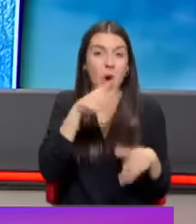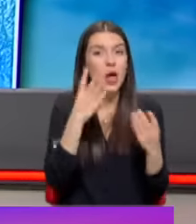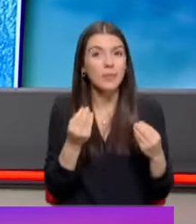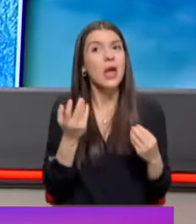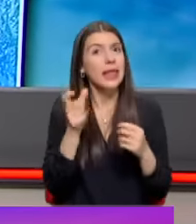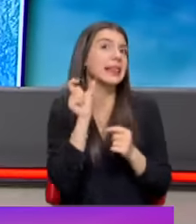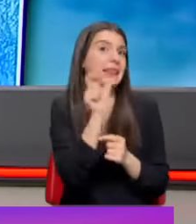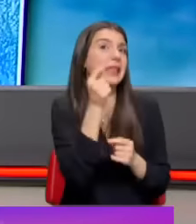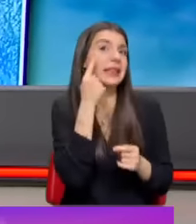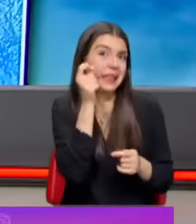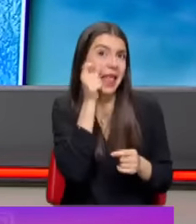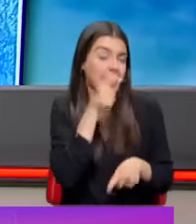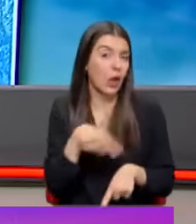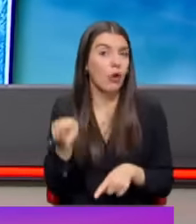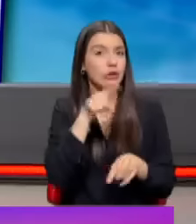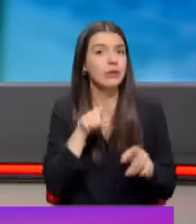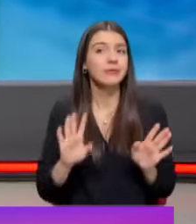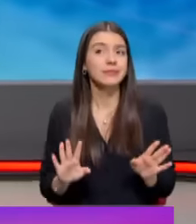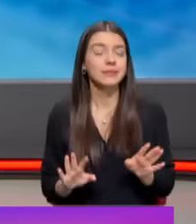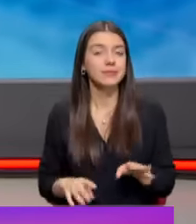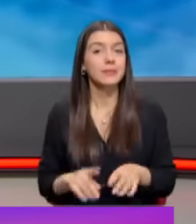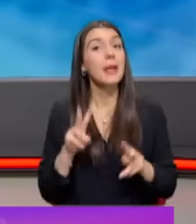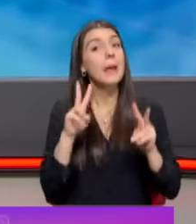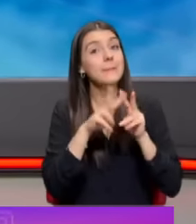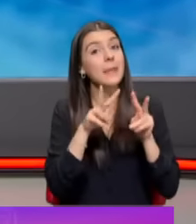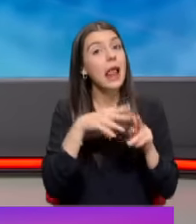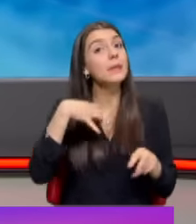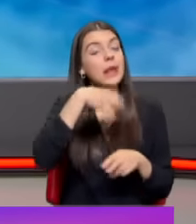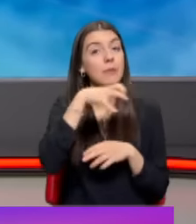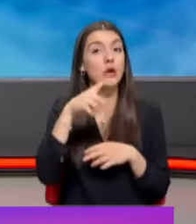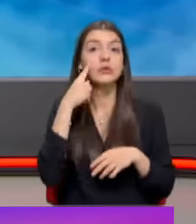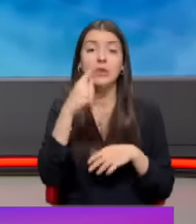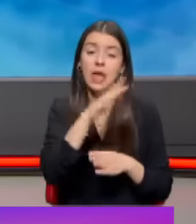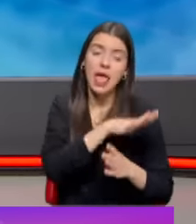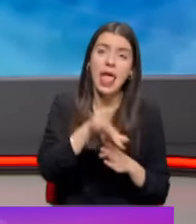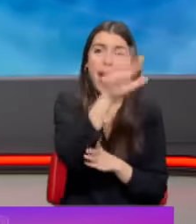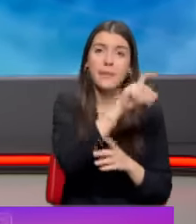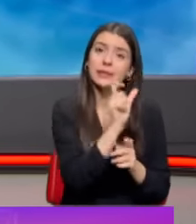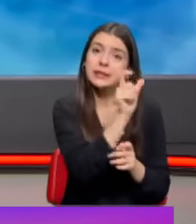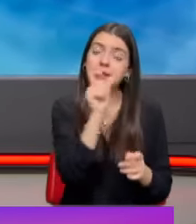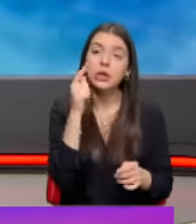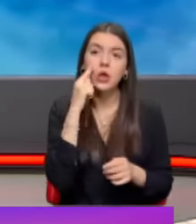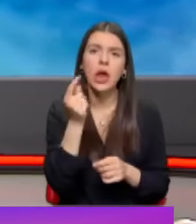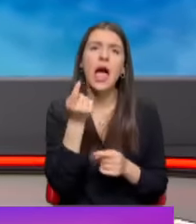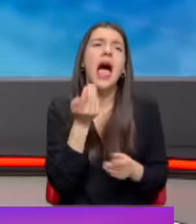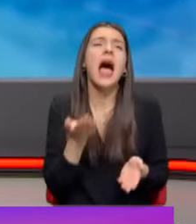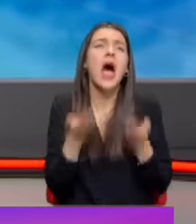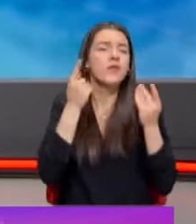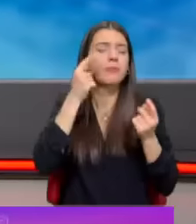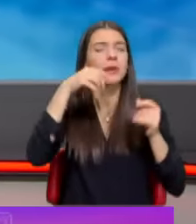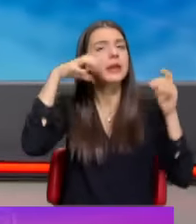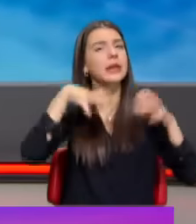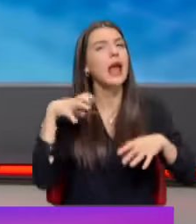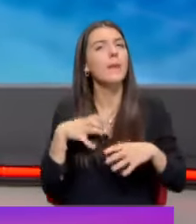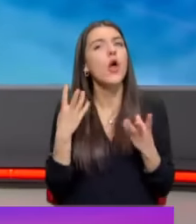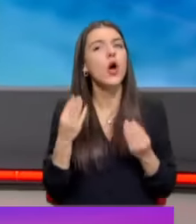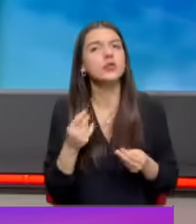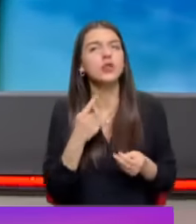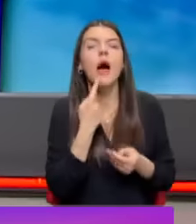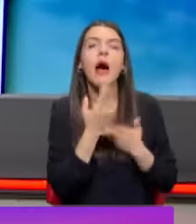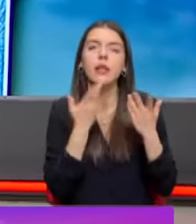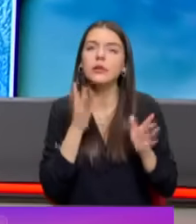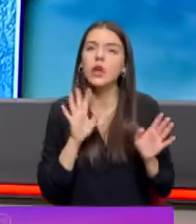tedbiri de alınmıştır. Marmara bölgesinin hemen hemen tüm kesimlerinde hafif bir yağış geçişinden bahsediliyor. Salı